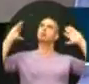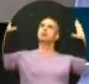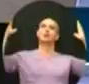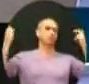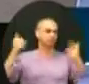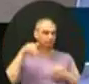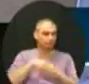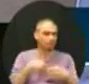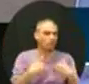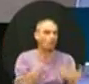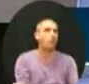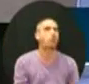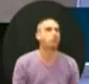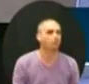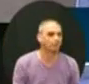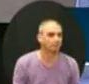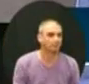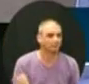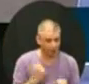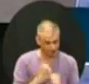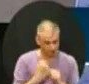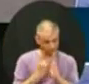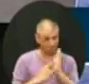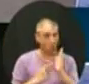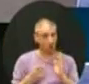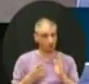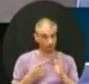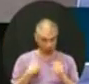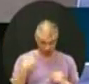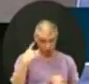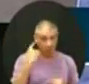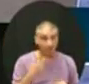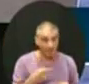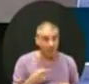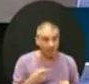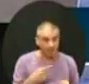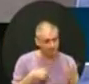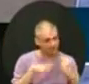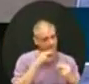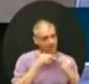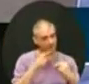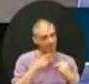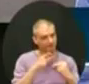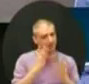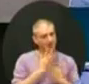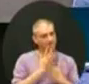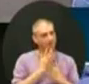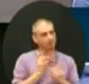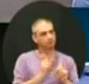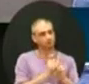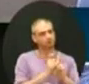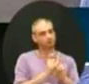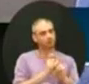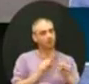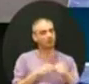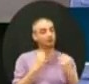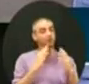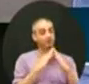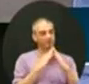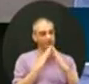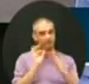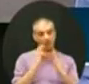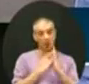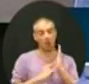שאין בזה כלום. אז עושים את חוק ההסדרה. היום שמעתם מדברים על זה שעצרו איזה הריסת כמה מבנים בגלל